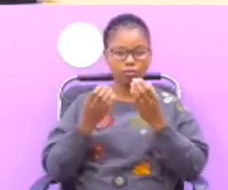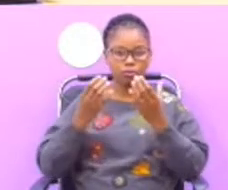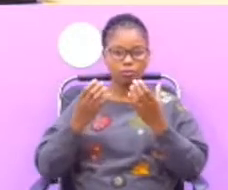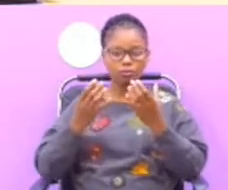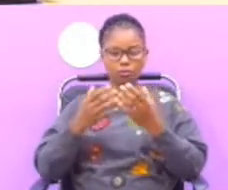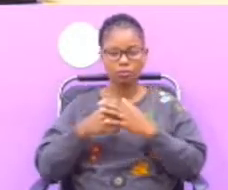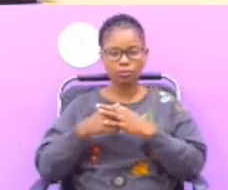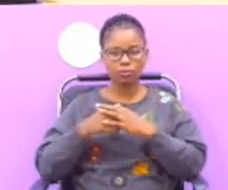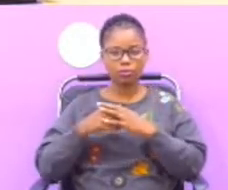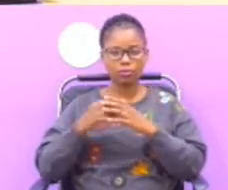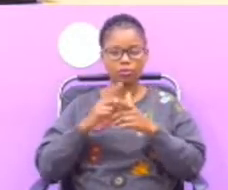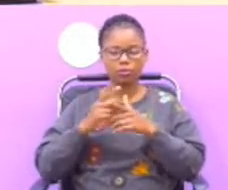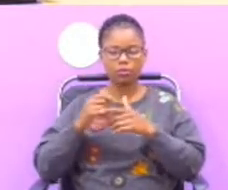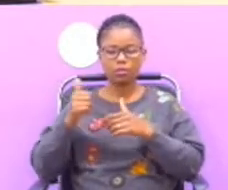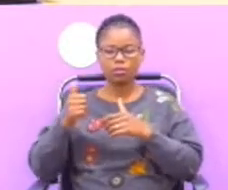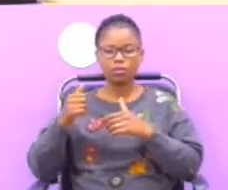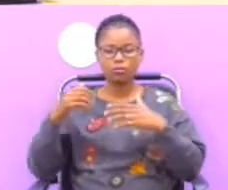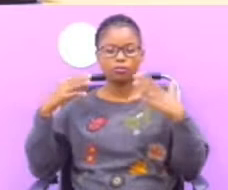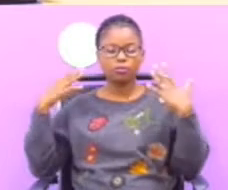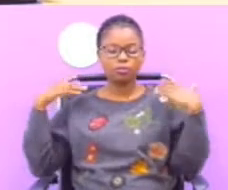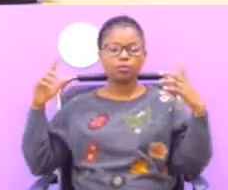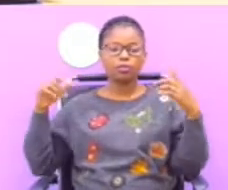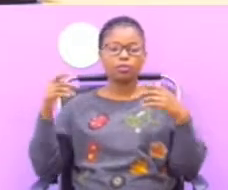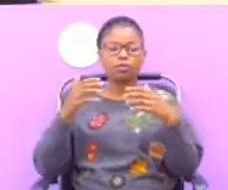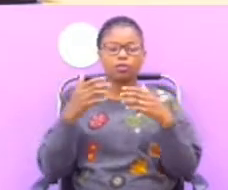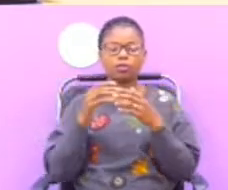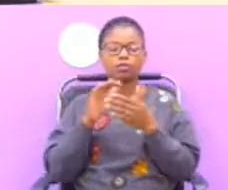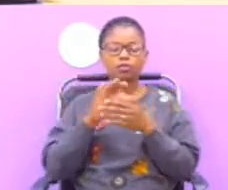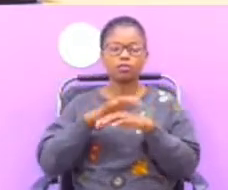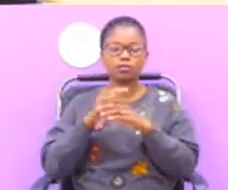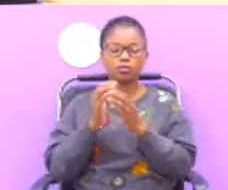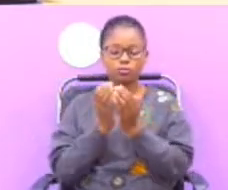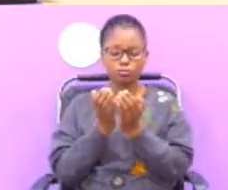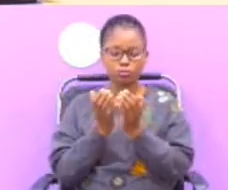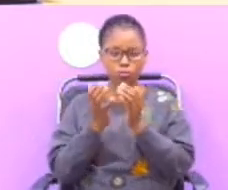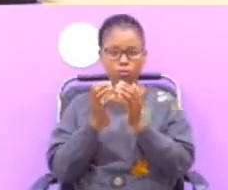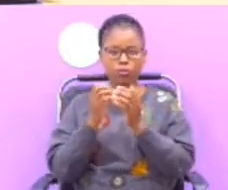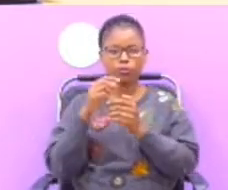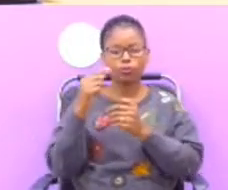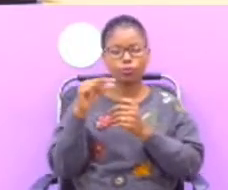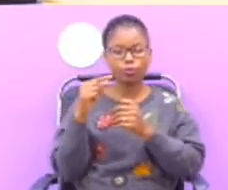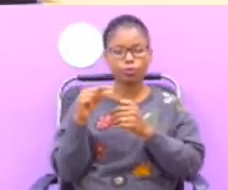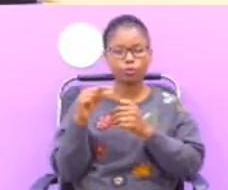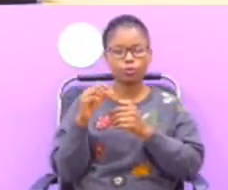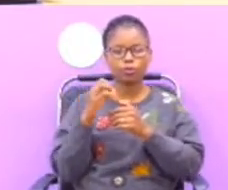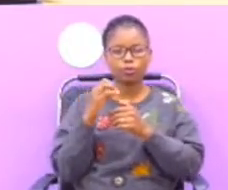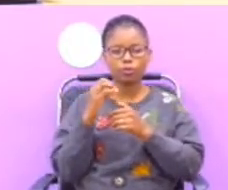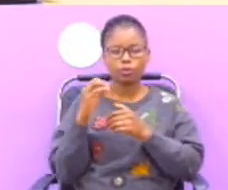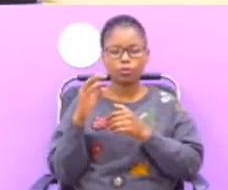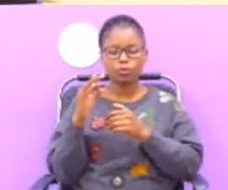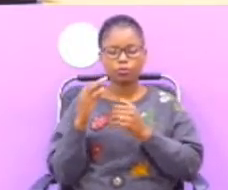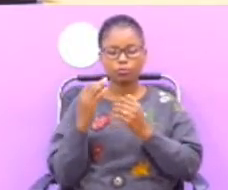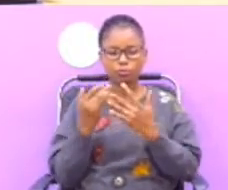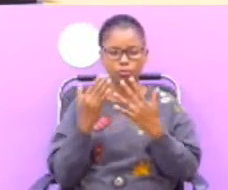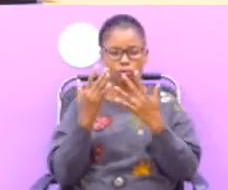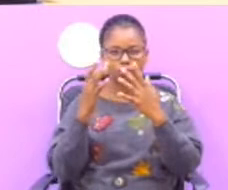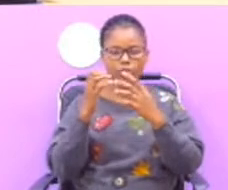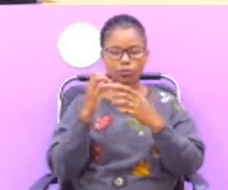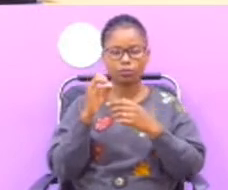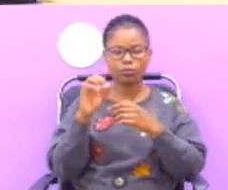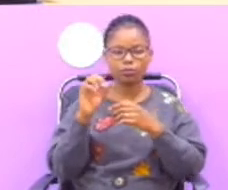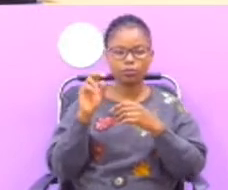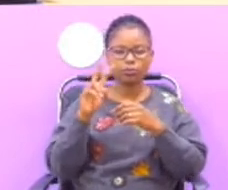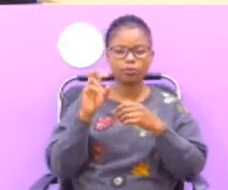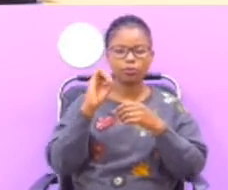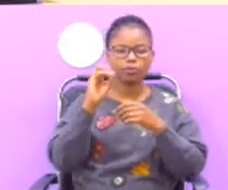muraika akirugama ena gacuri Bwana asifiwe sana ga dhahabu ga gucinira ufuba na gacuri gaka ga